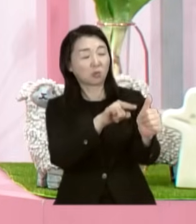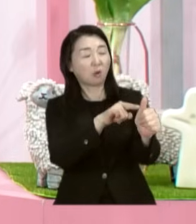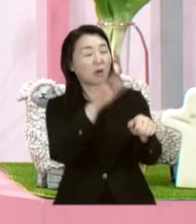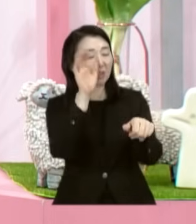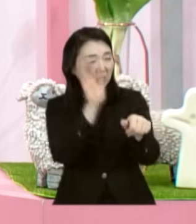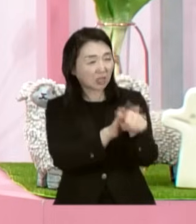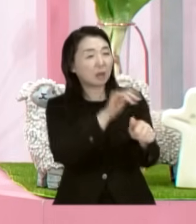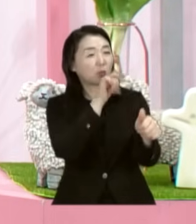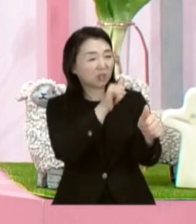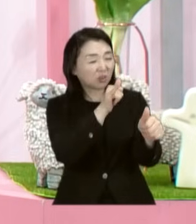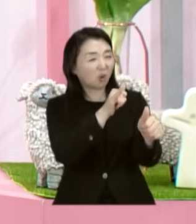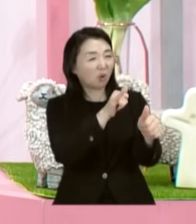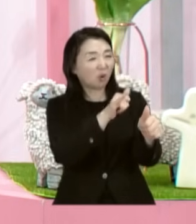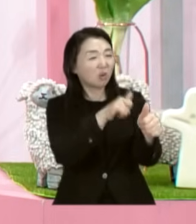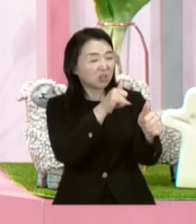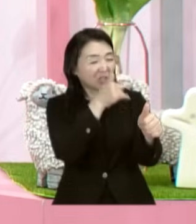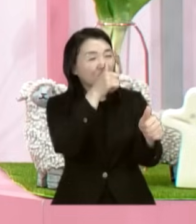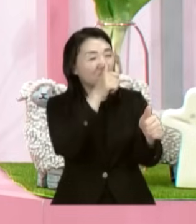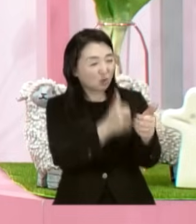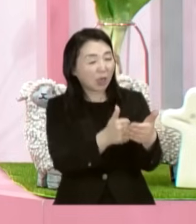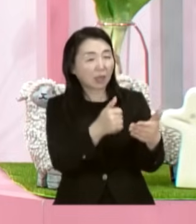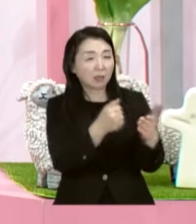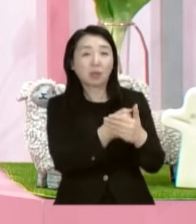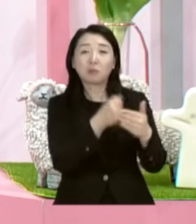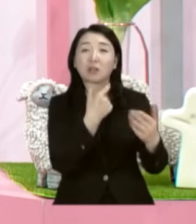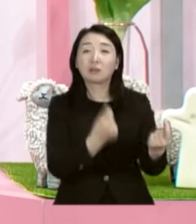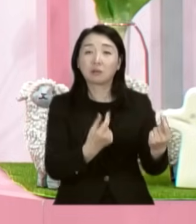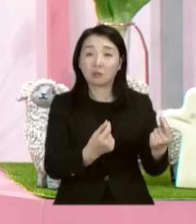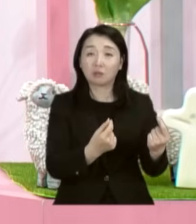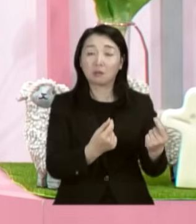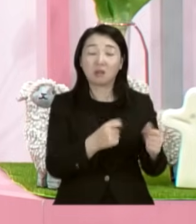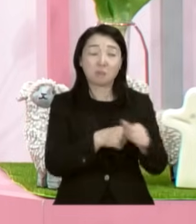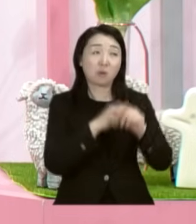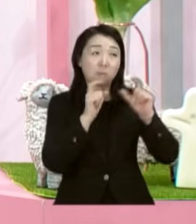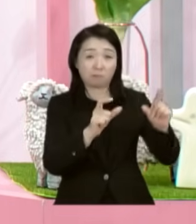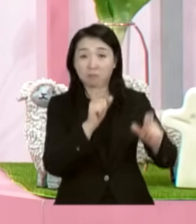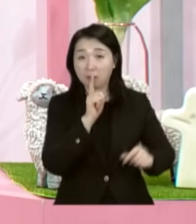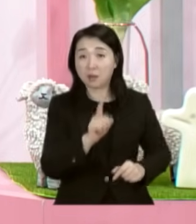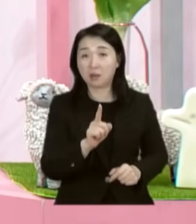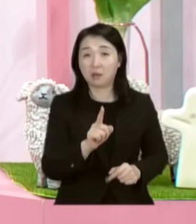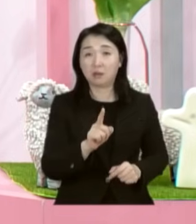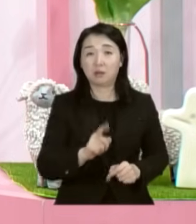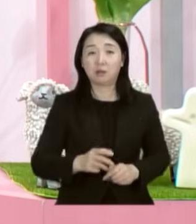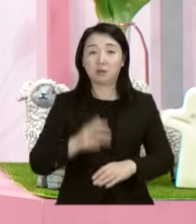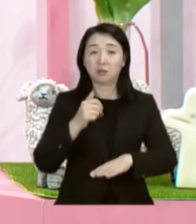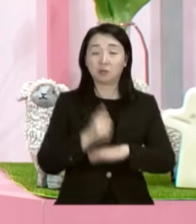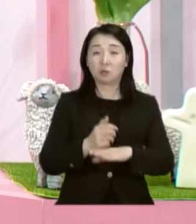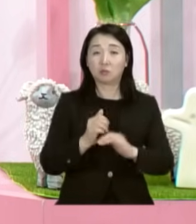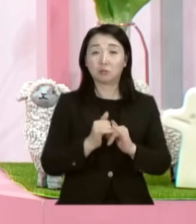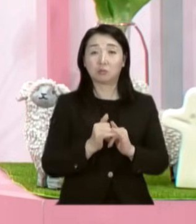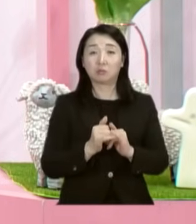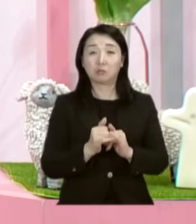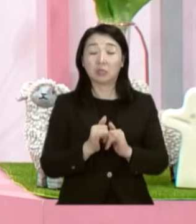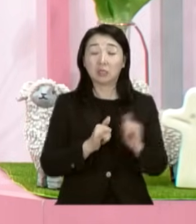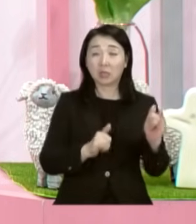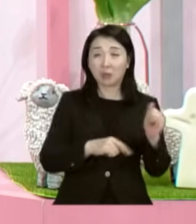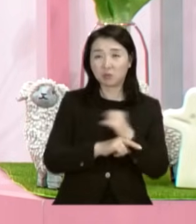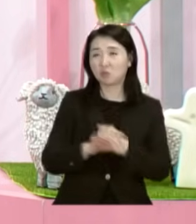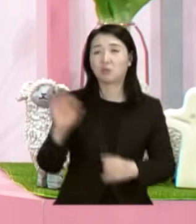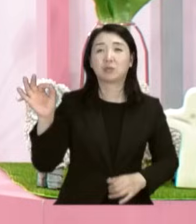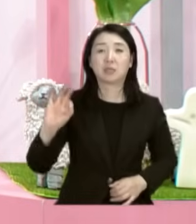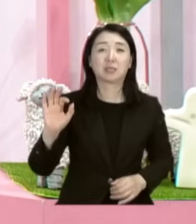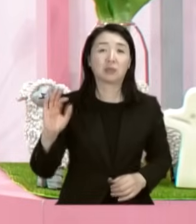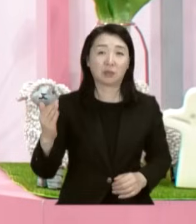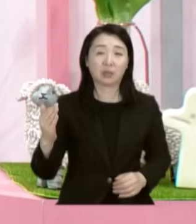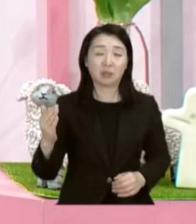네가 뭔 잘못을 저질러서 그래 네가 뭘 잘못한 거야 믿 보인 거야 얘기했지만 어 결국에 사람은 계속 이유를 찾게